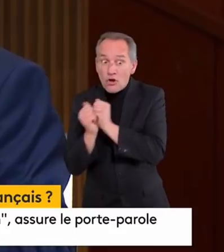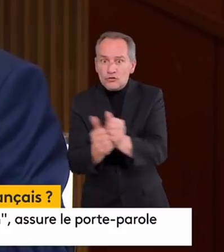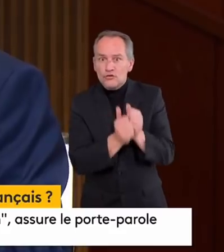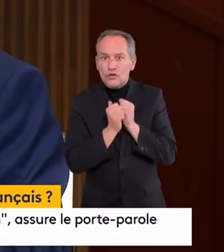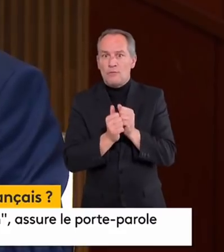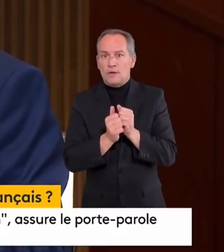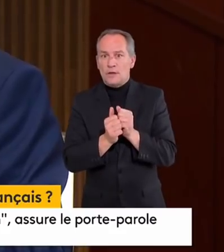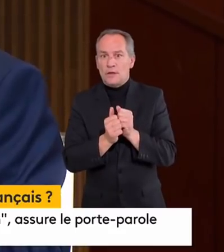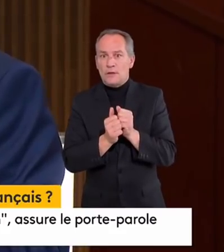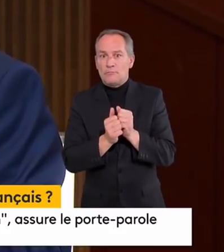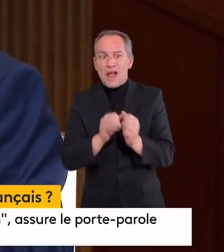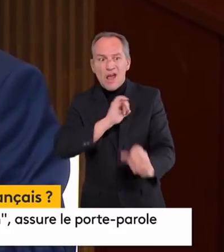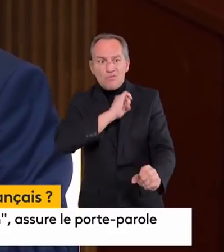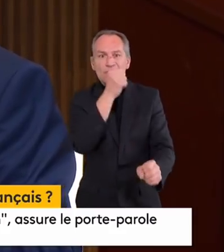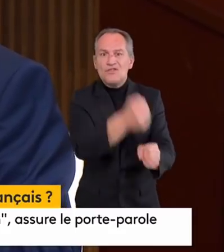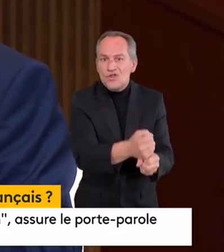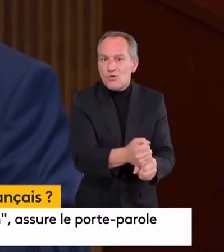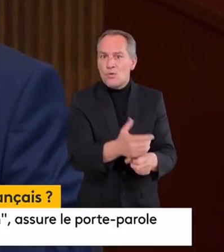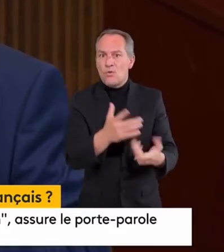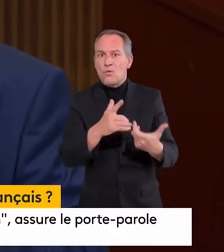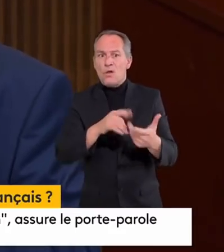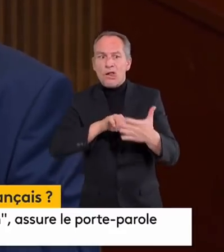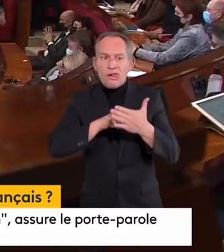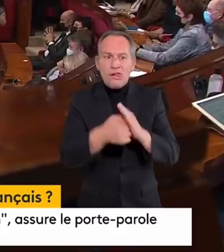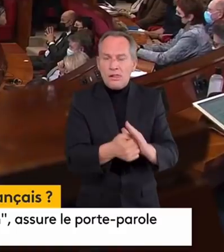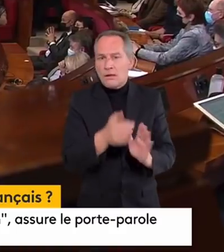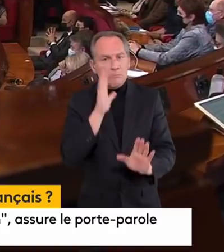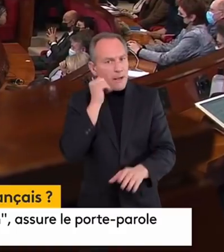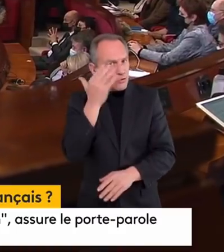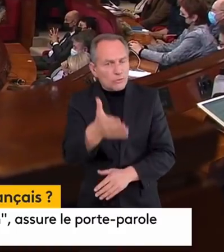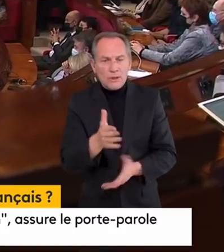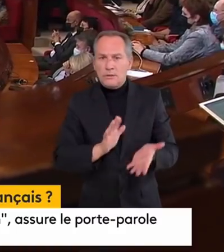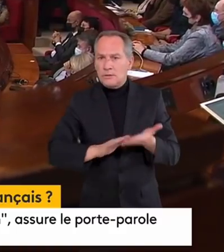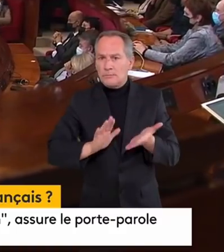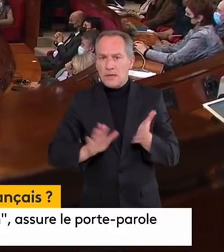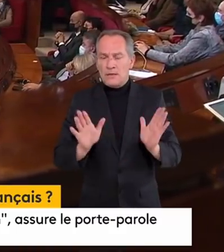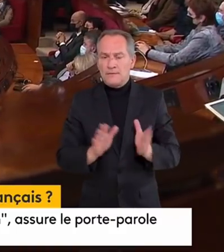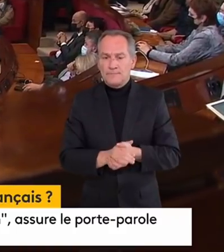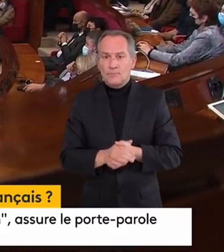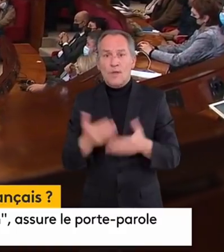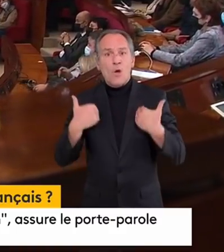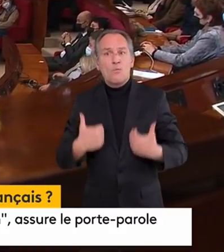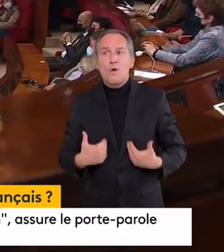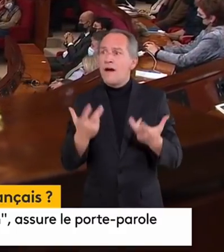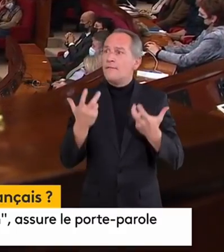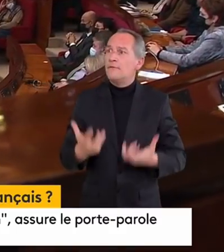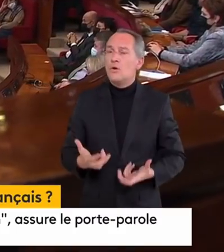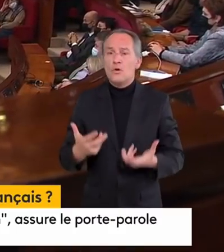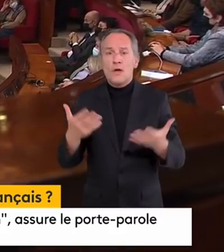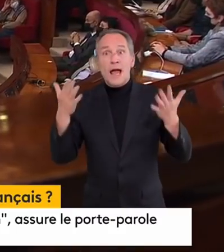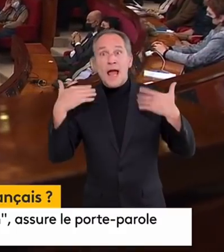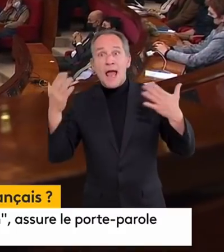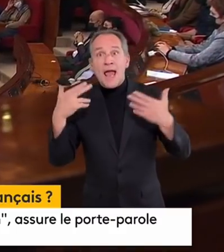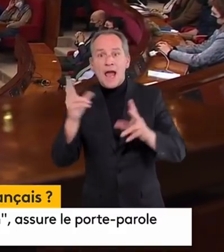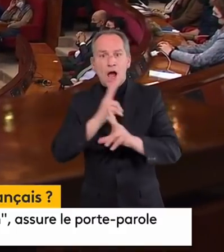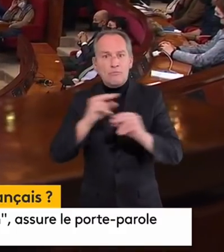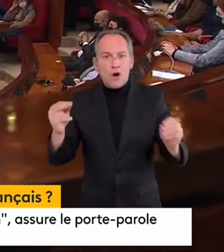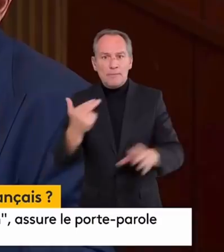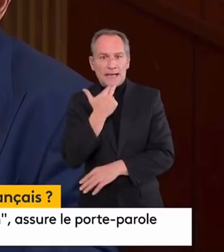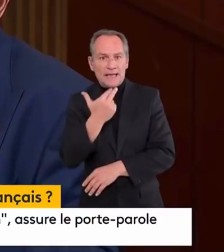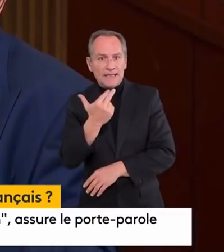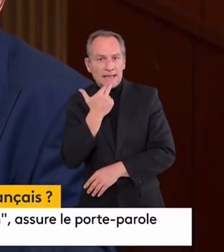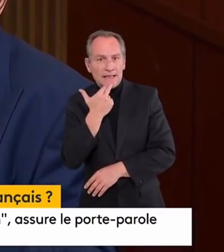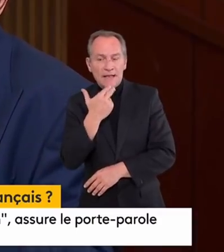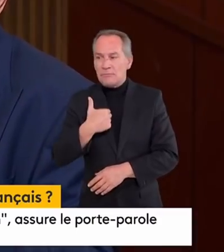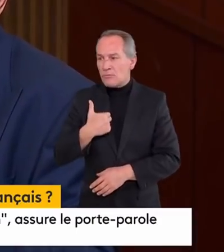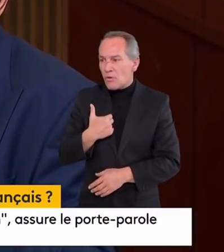sans sanctionner, encore une fois. Par exemple, moi, je défends la qualité de l'air, mais je voudrais défendre la qualité de l'air sans taper